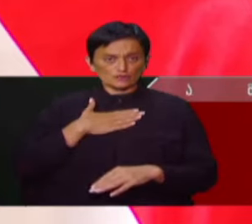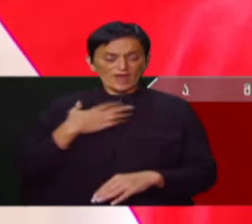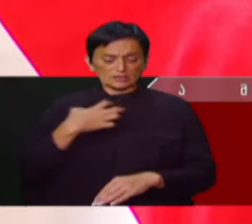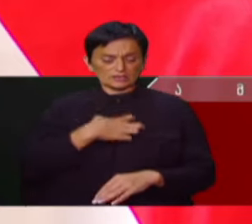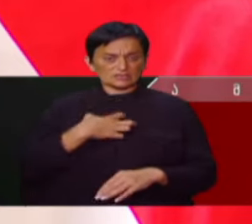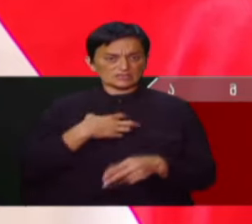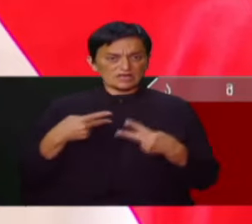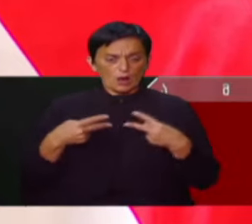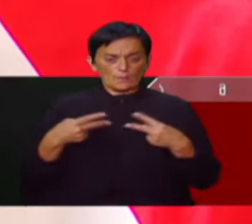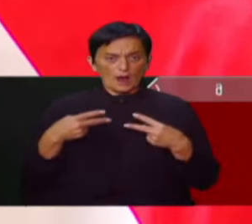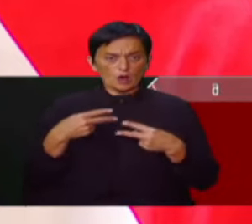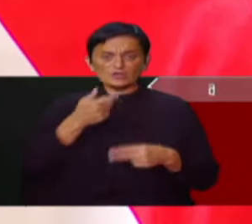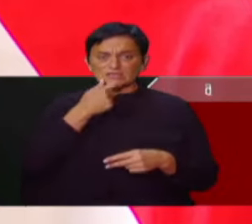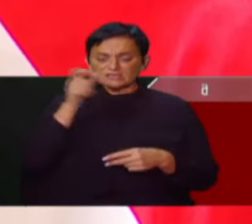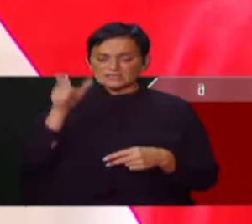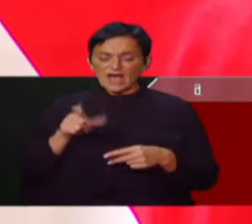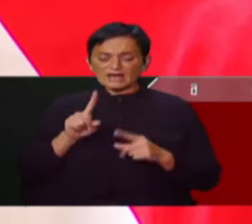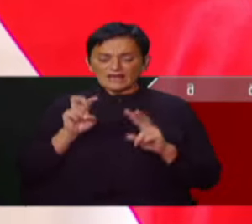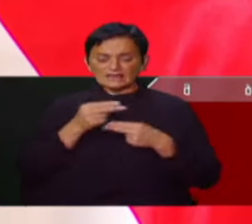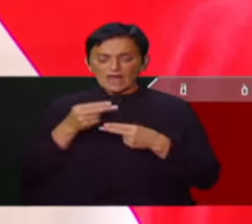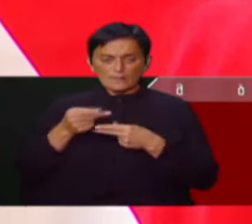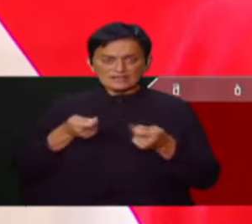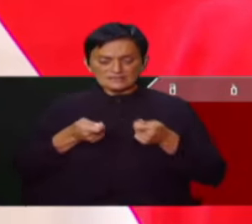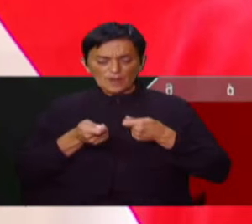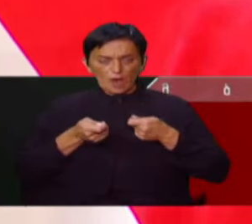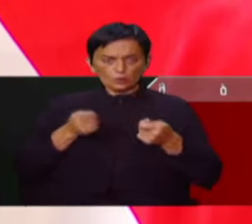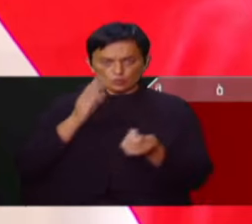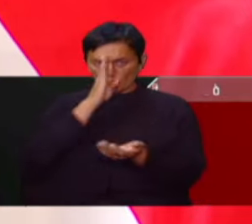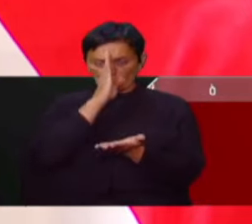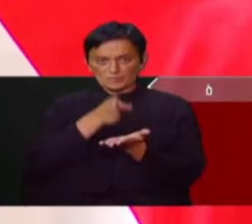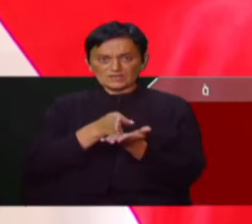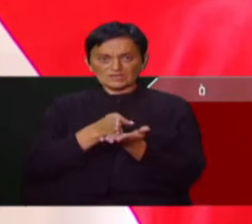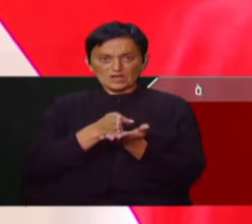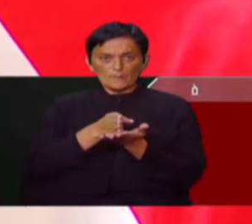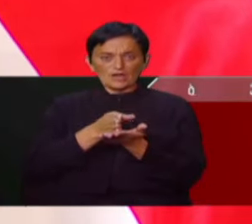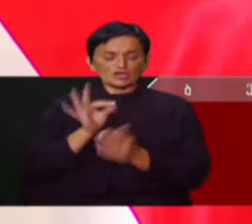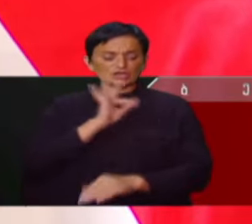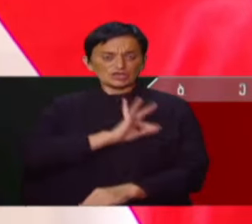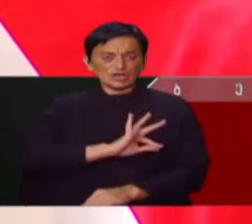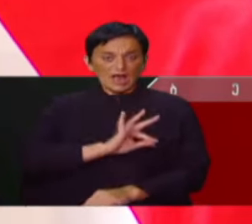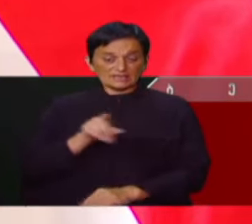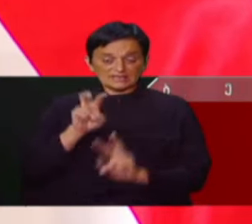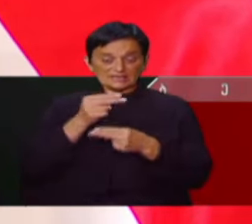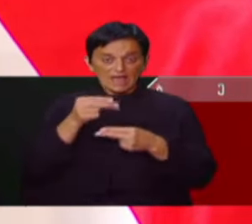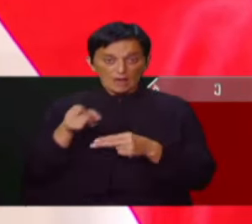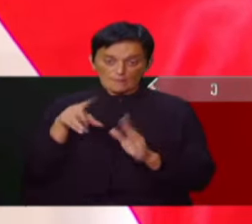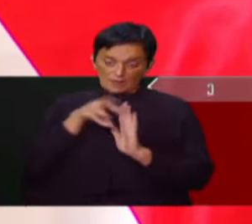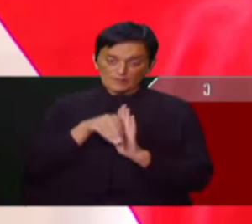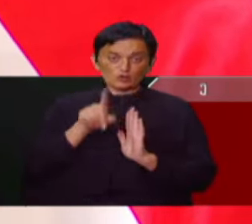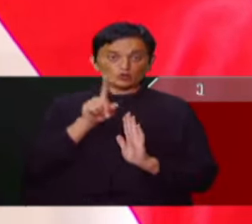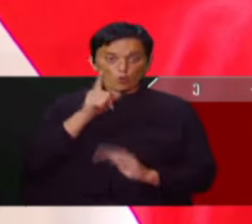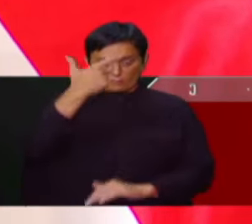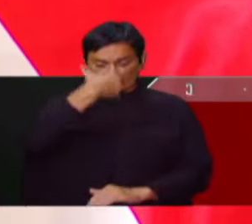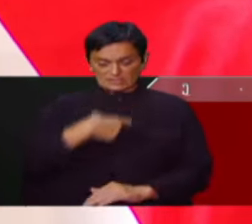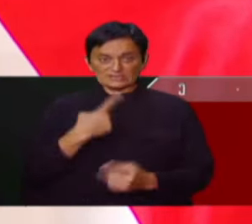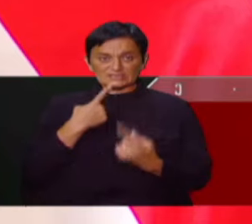პარტნიორს რომ მიხეილ სააკაშვილი სპეკულირებს რაღაცა თემებით და პირდაპირ ასე ვთქვათ მათ იყენებს ამ თემებში რომ თითქოს მასზე არის